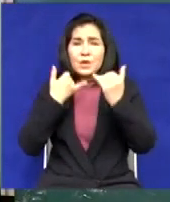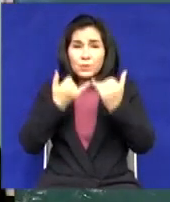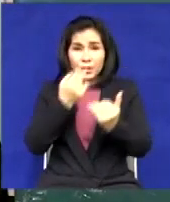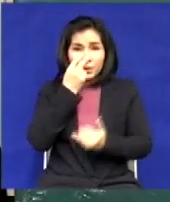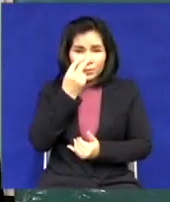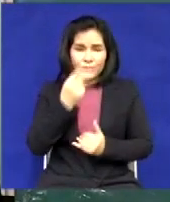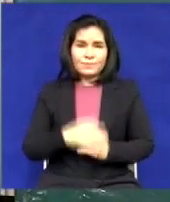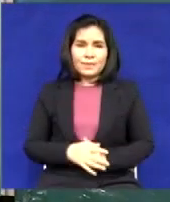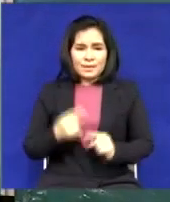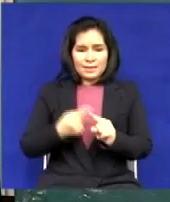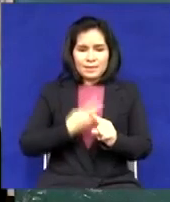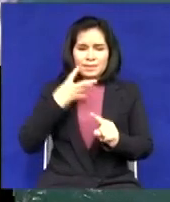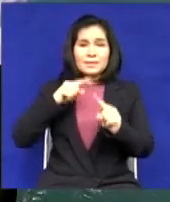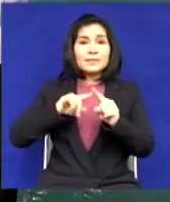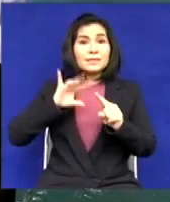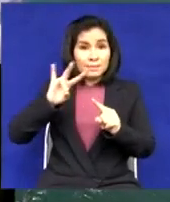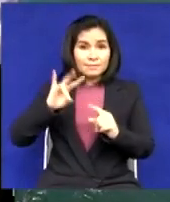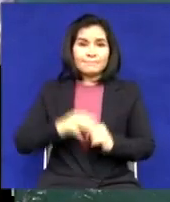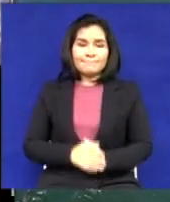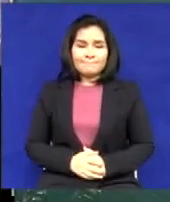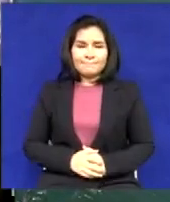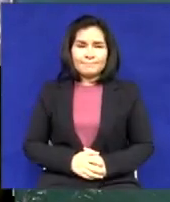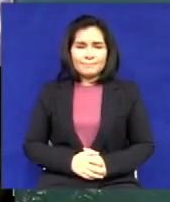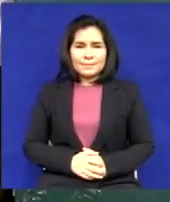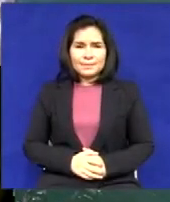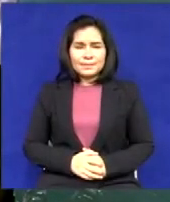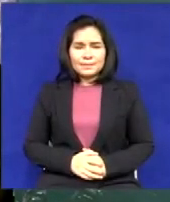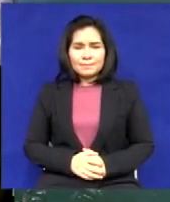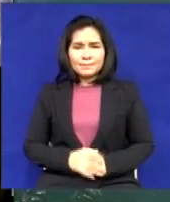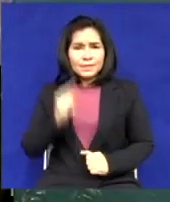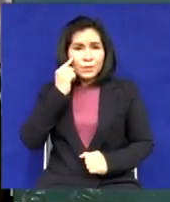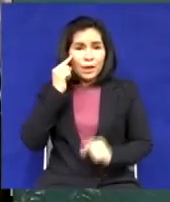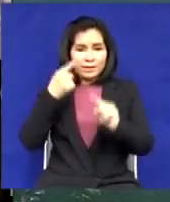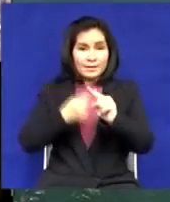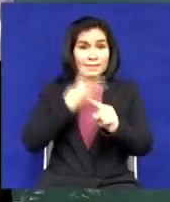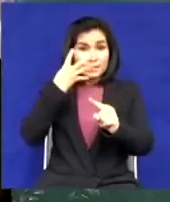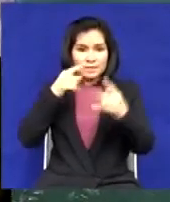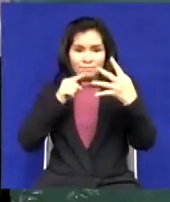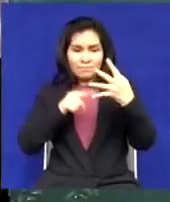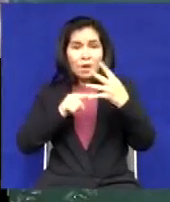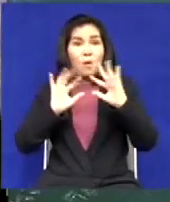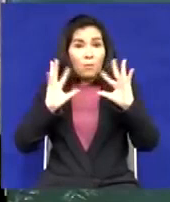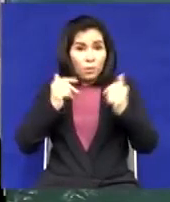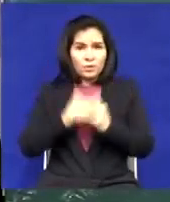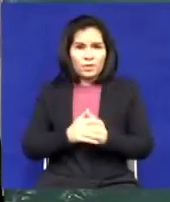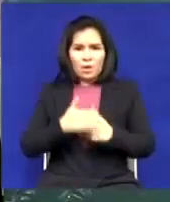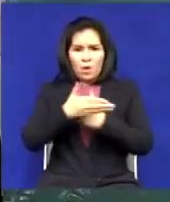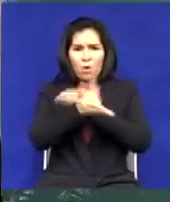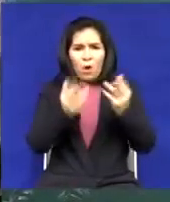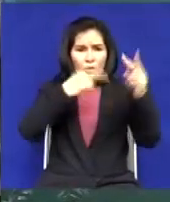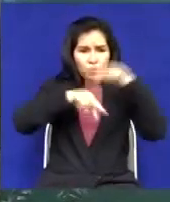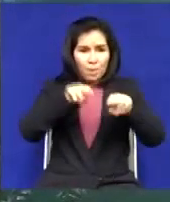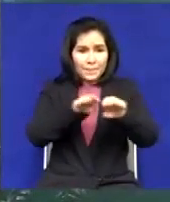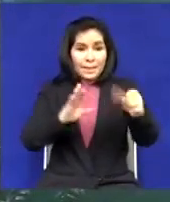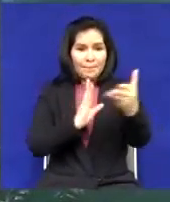7เมษาเราคาดว่าเมื่อสิ้นเมษาจะได้อย่างน้อย110ห้องนะครับและขณะ